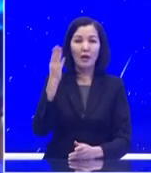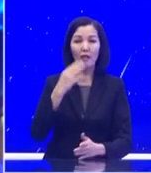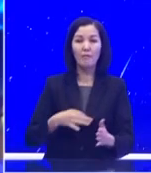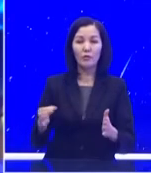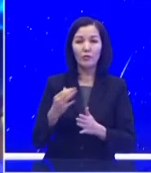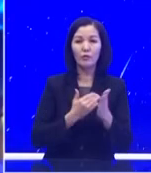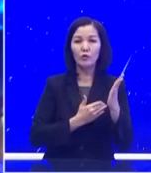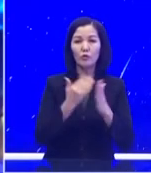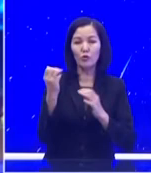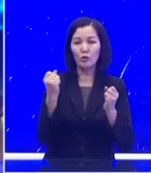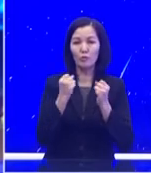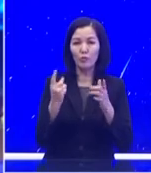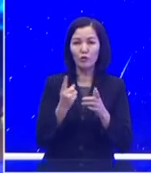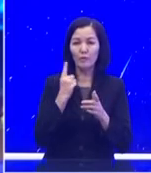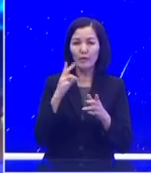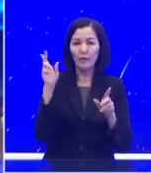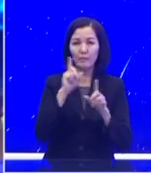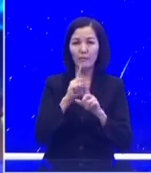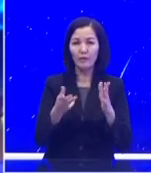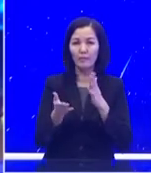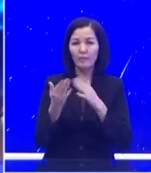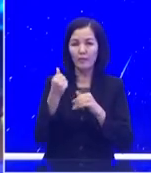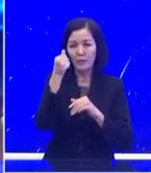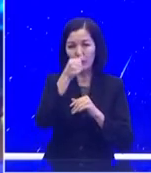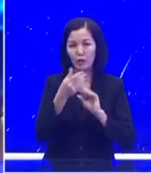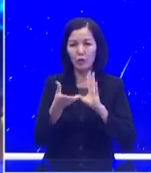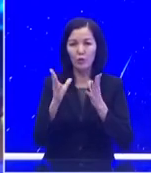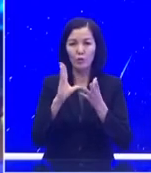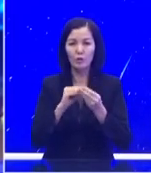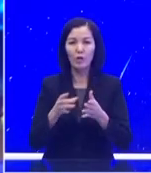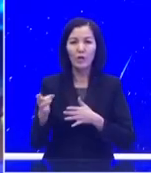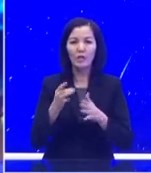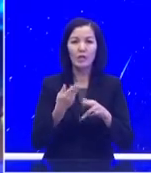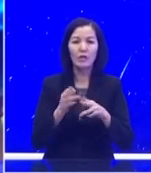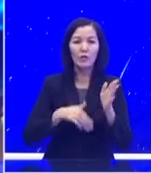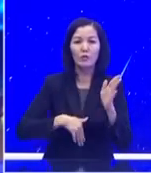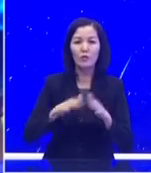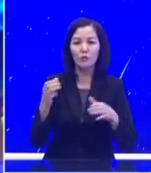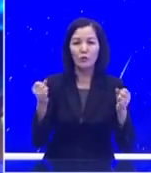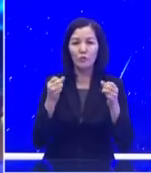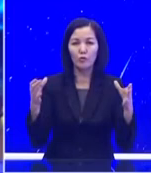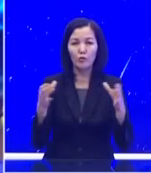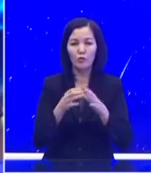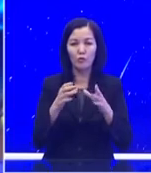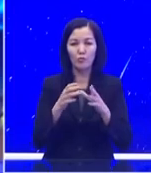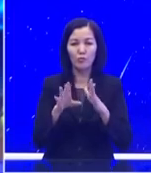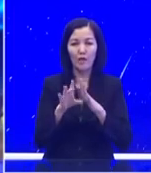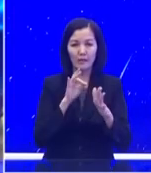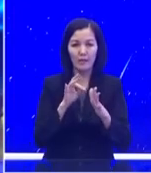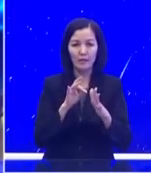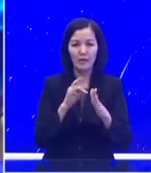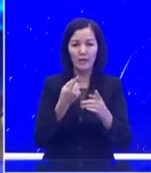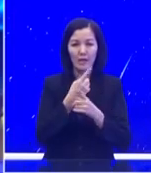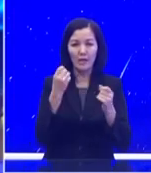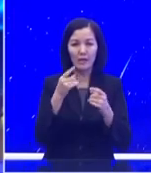Облыстағы жоғарғы спорт шеберлігі мектебі былтырғы жылды қорытындысы бойынша республикада үздік ұйым атанды. Бұл ақпарат